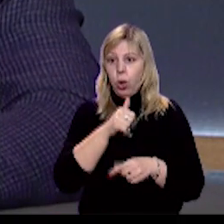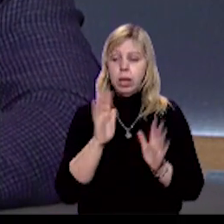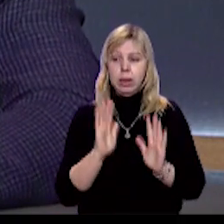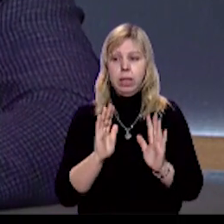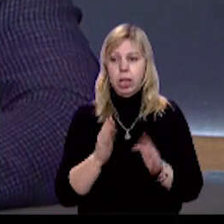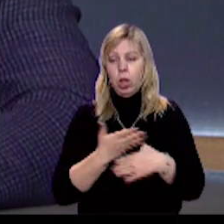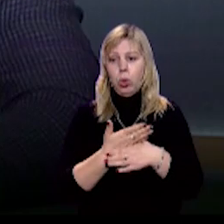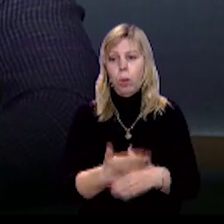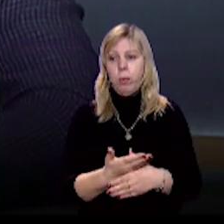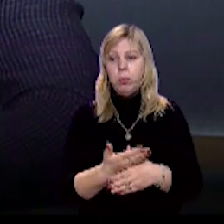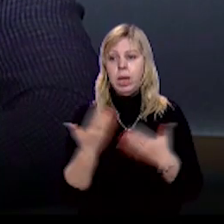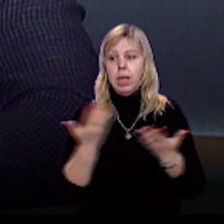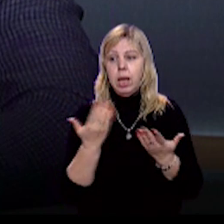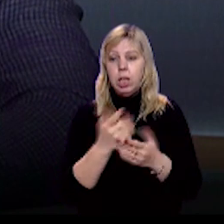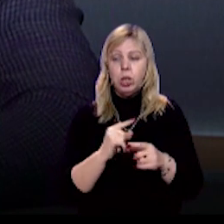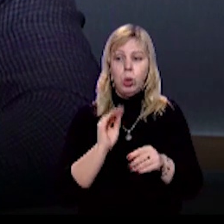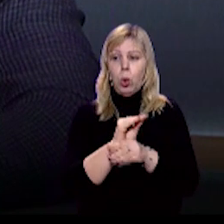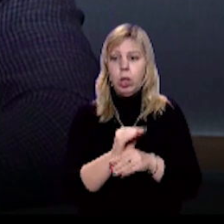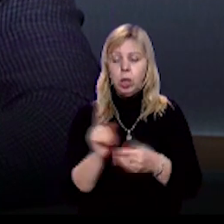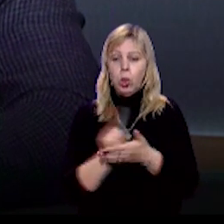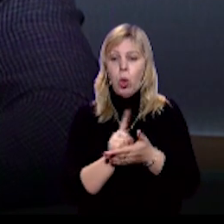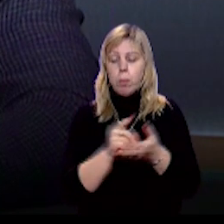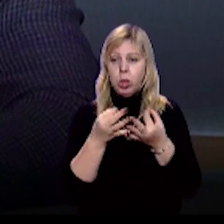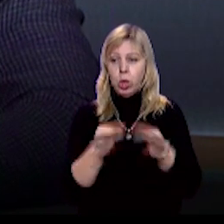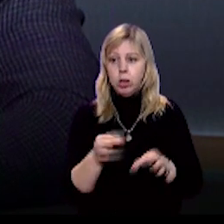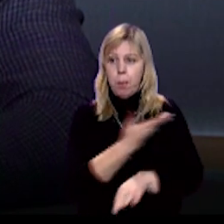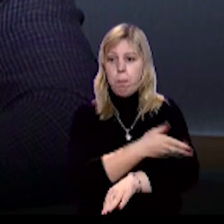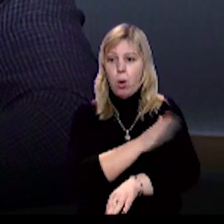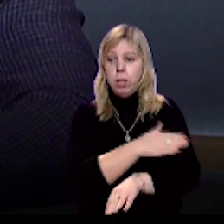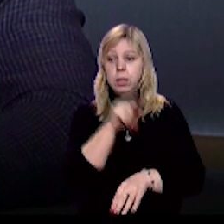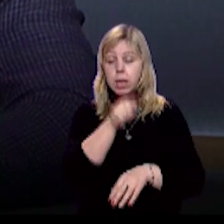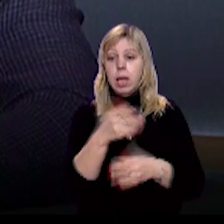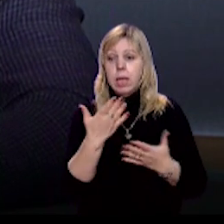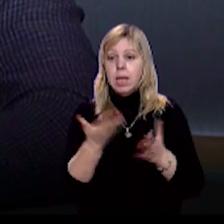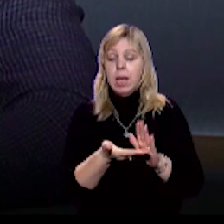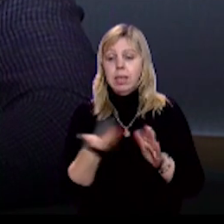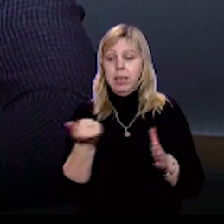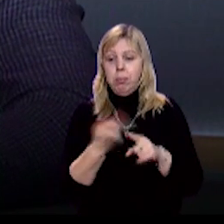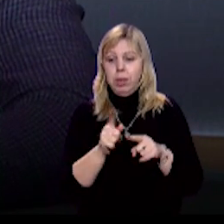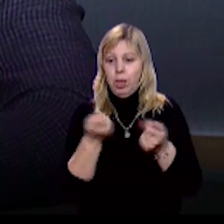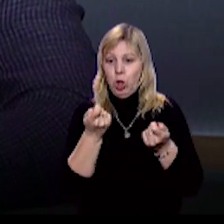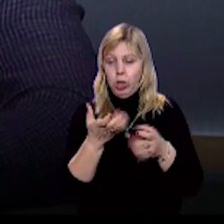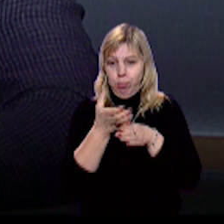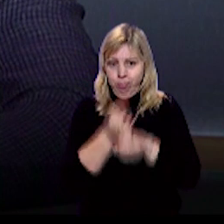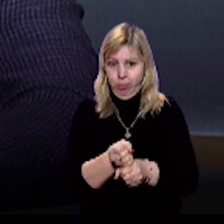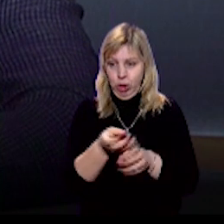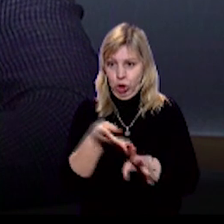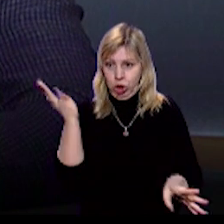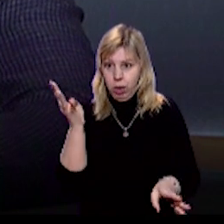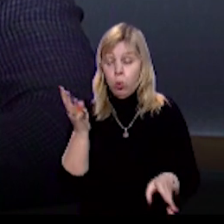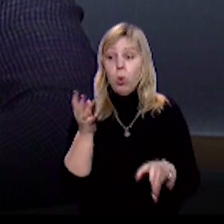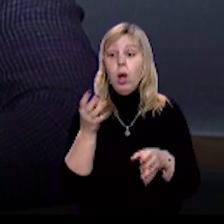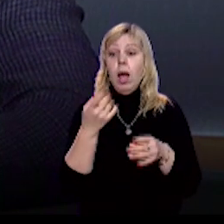лише допоможуть якісь ті додаткові квоти дозволів польських, які знімуть трошки цю чергу. І треба